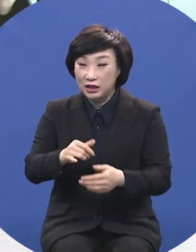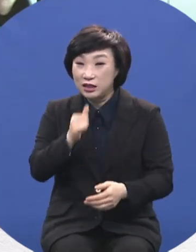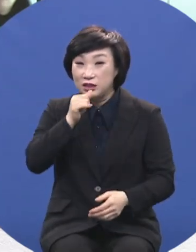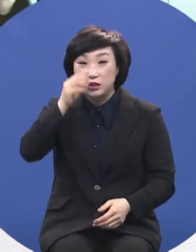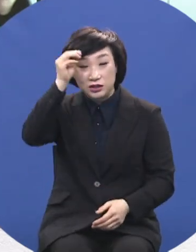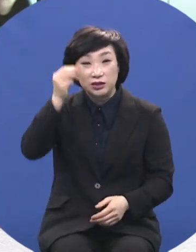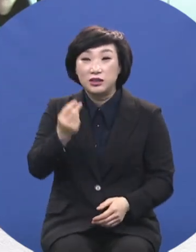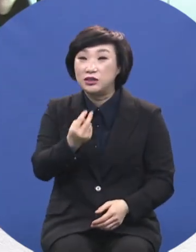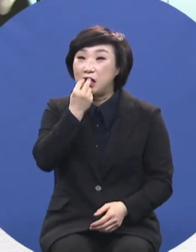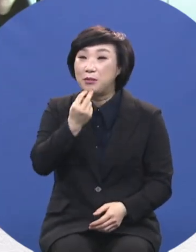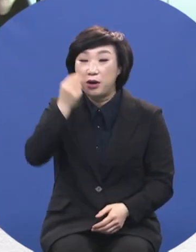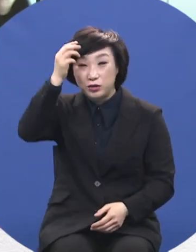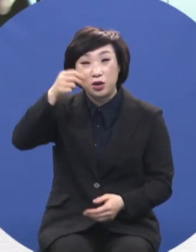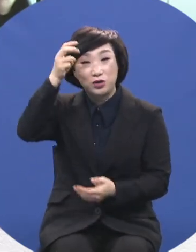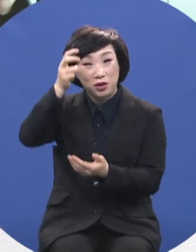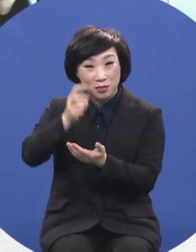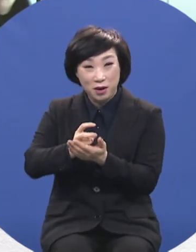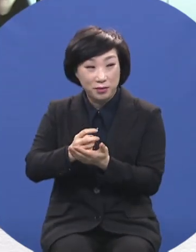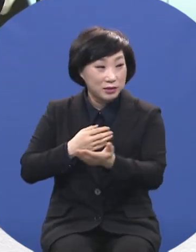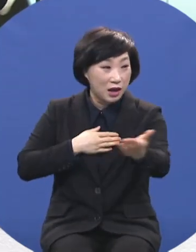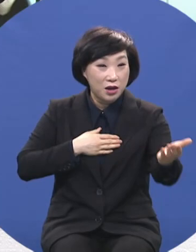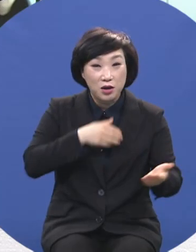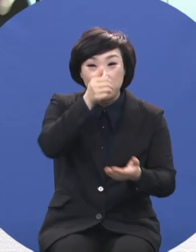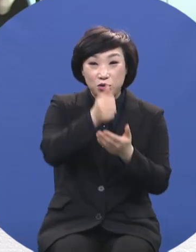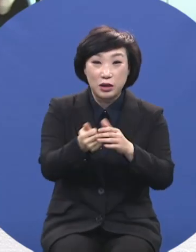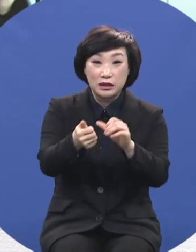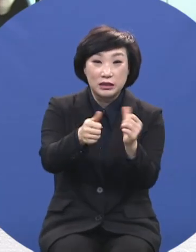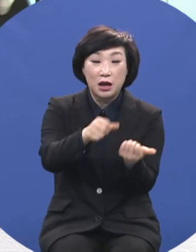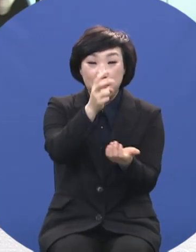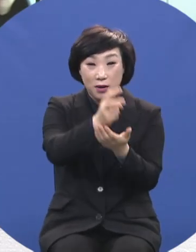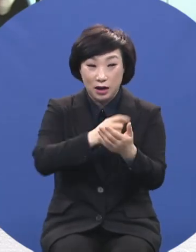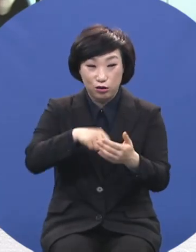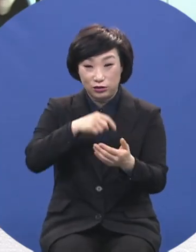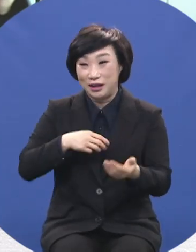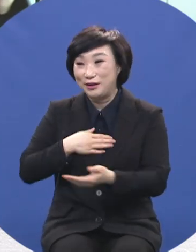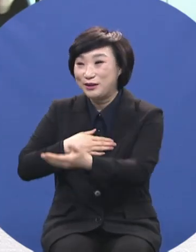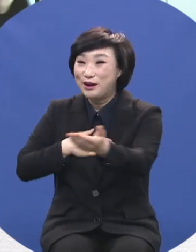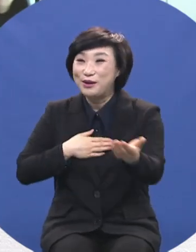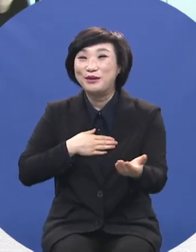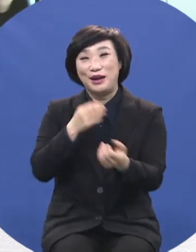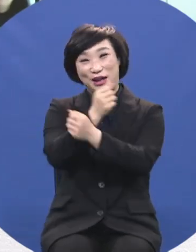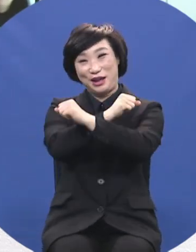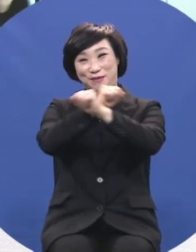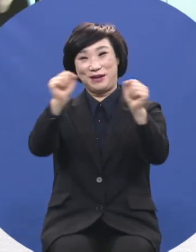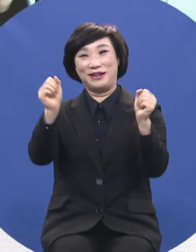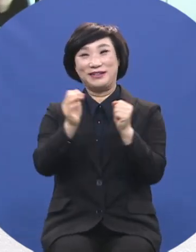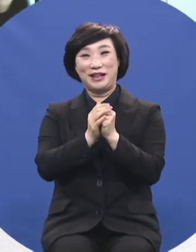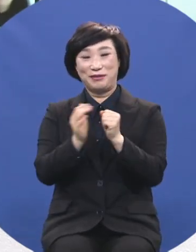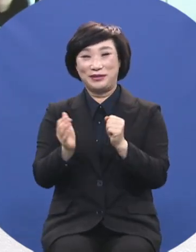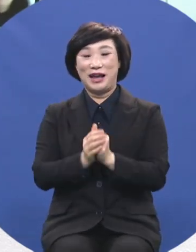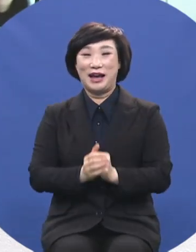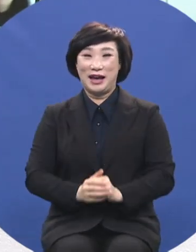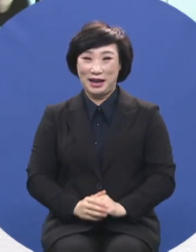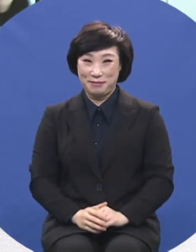생명의 성령의 법이 죄와 사망의 법에서 너를